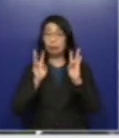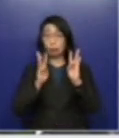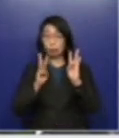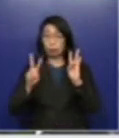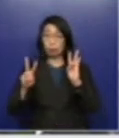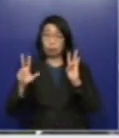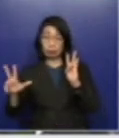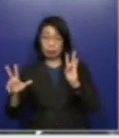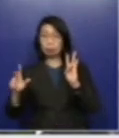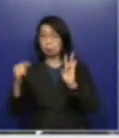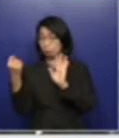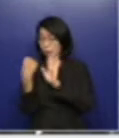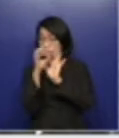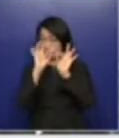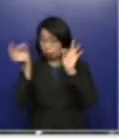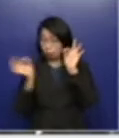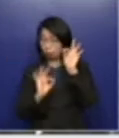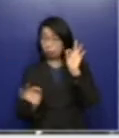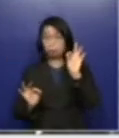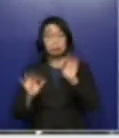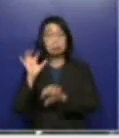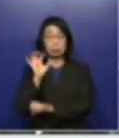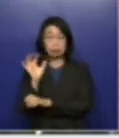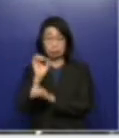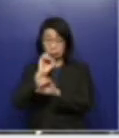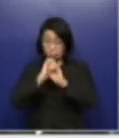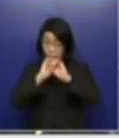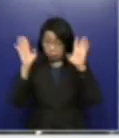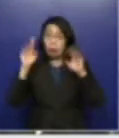ครับว่าจะต้องทำอะไรทำอย่างไร